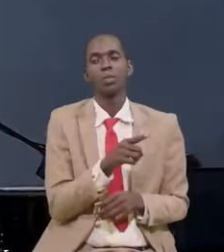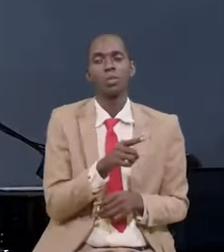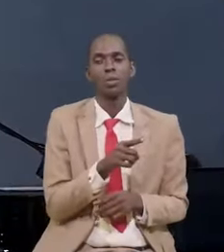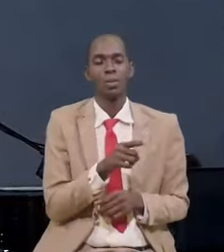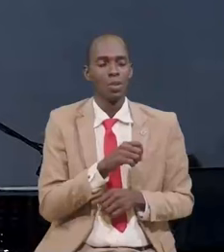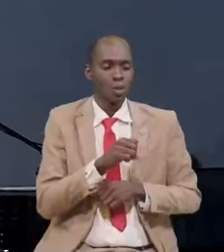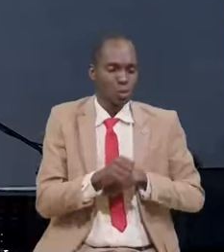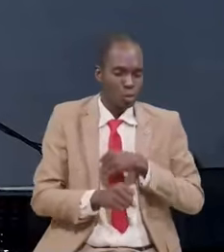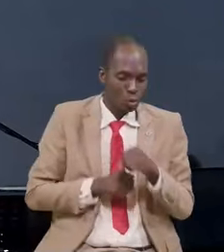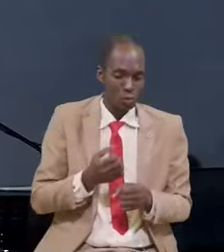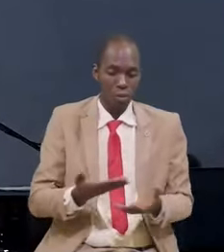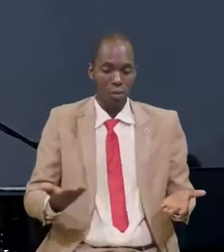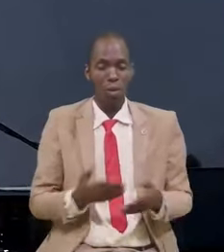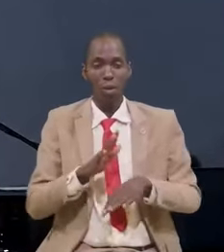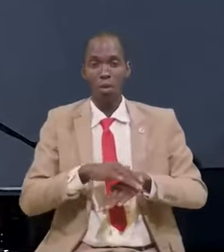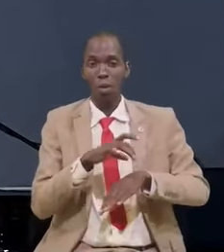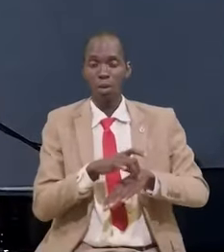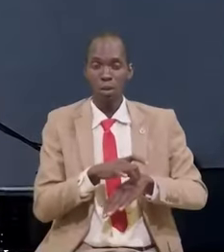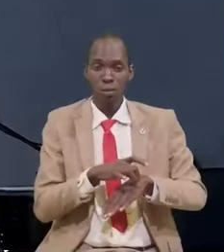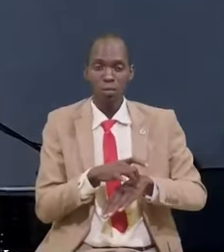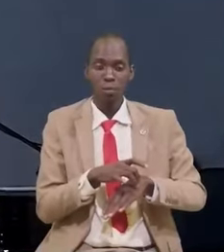La souffrance ici-bas